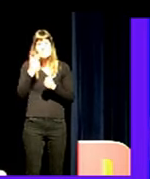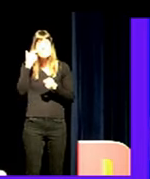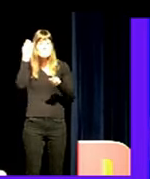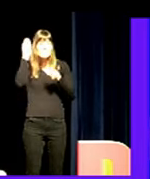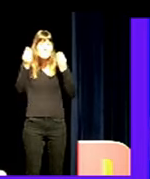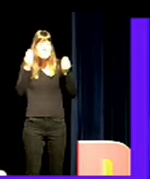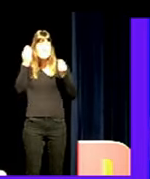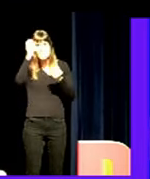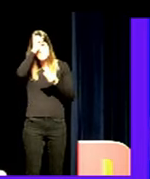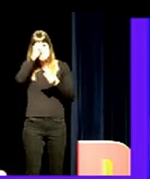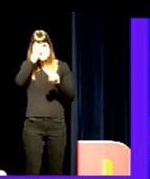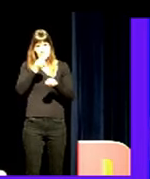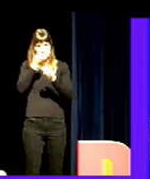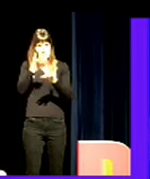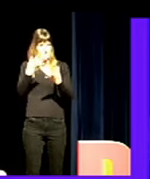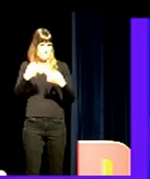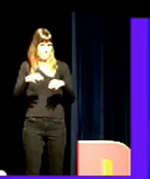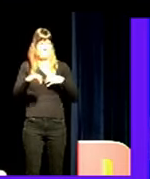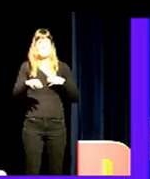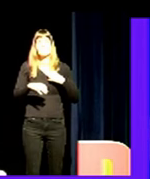bain. Digo, ostras.